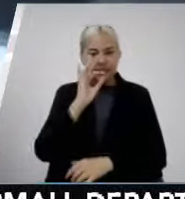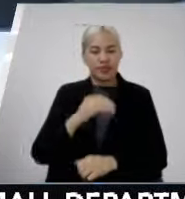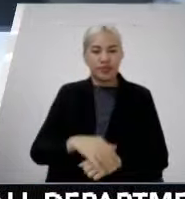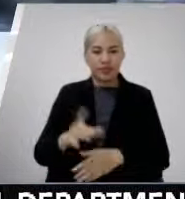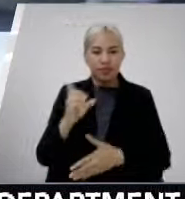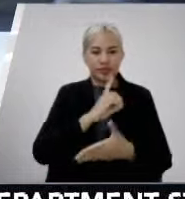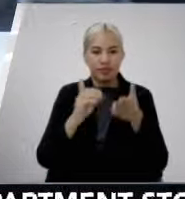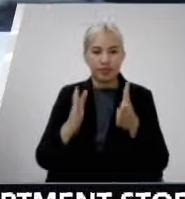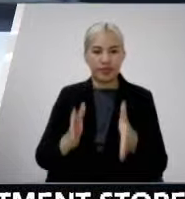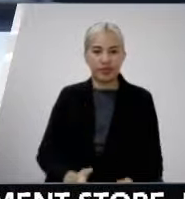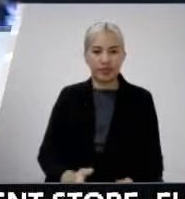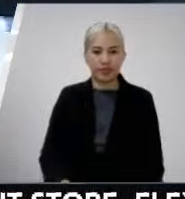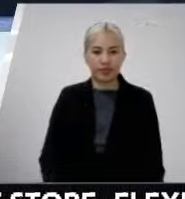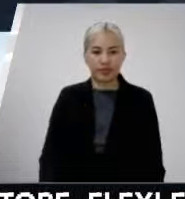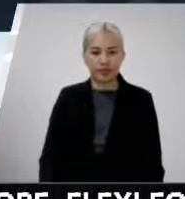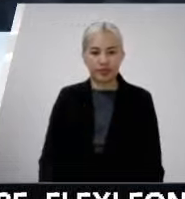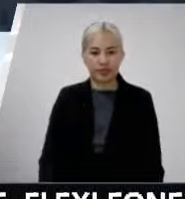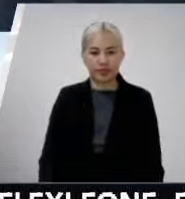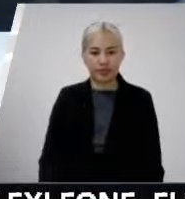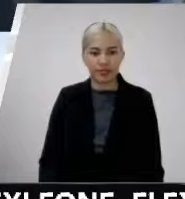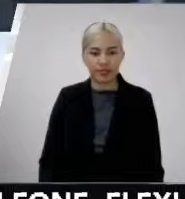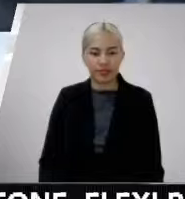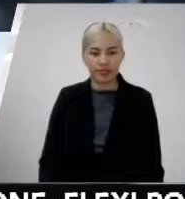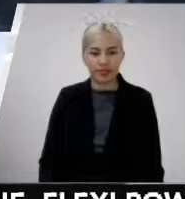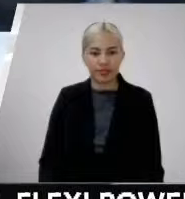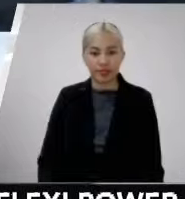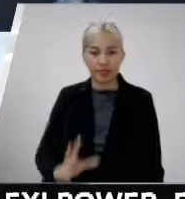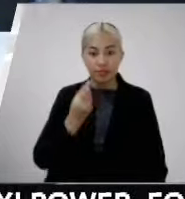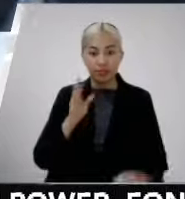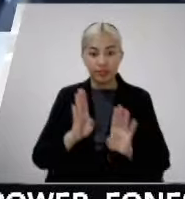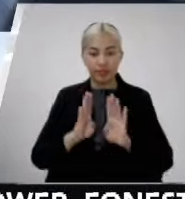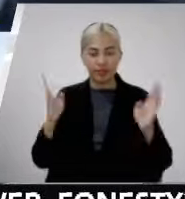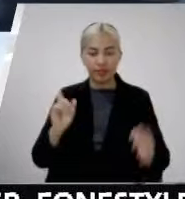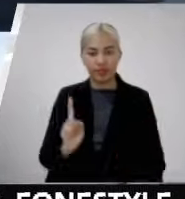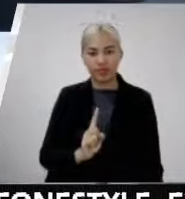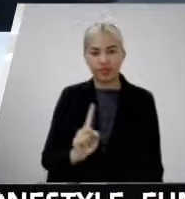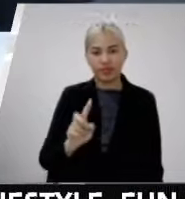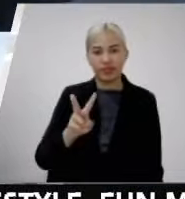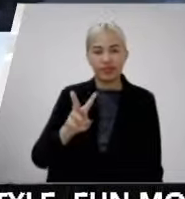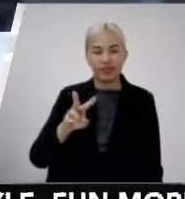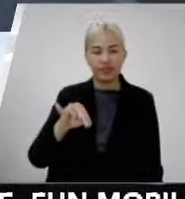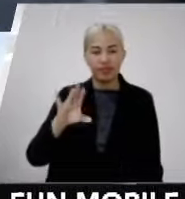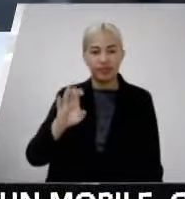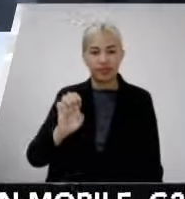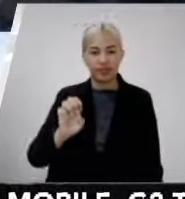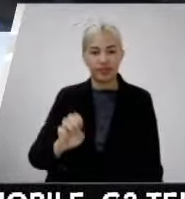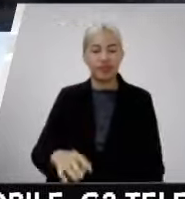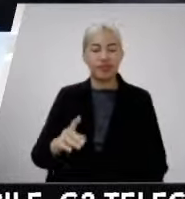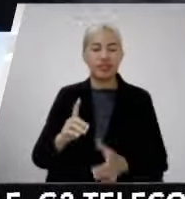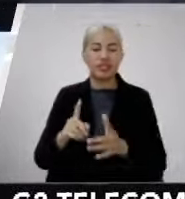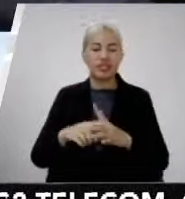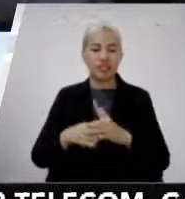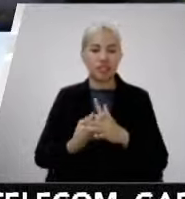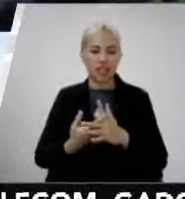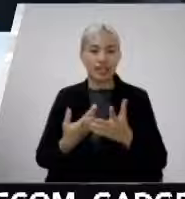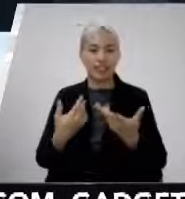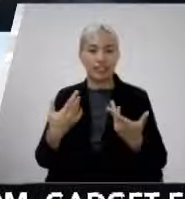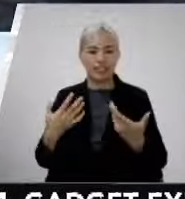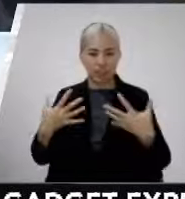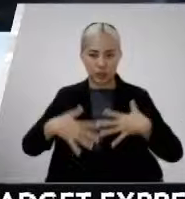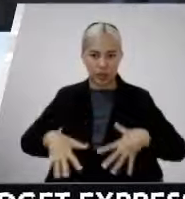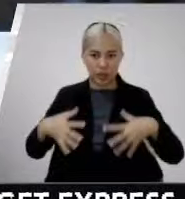Mothering ang nag-open ang show na si It's Showtime host Vice Ganda. Starting the fashion show with a bang ang suot niyang black and white